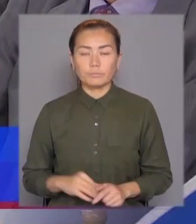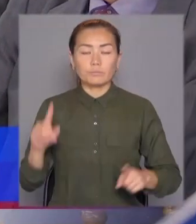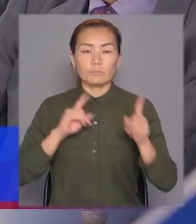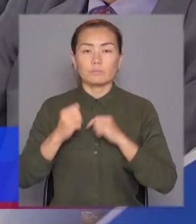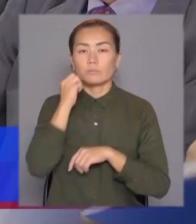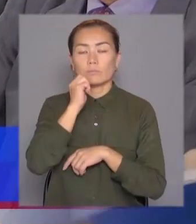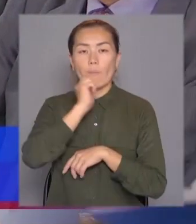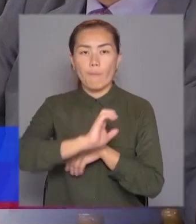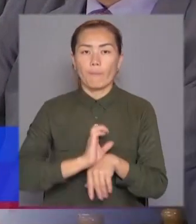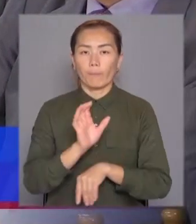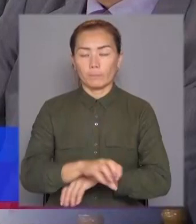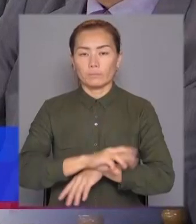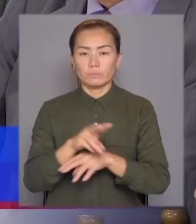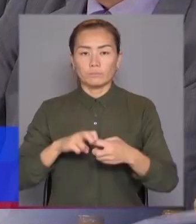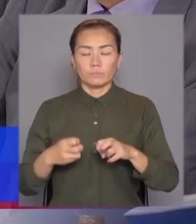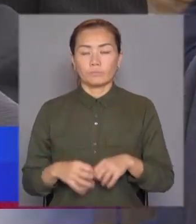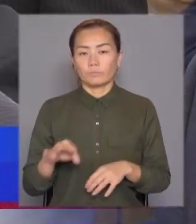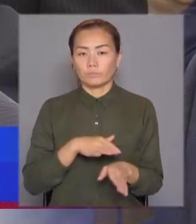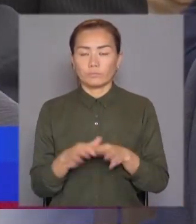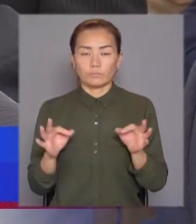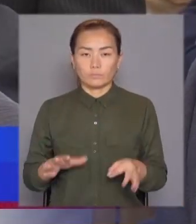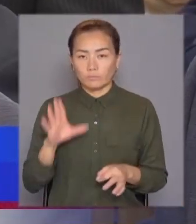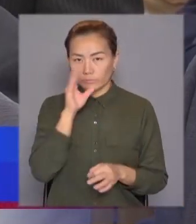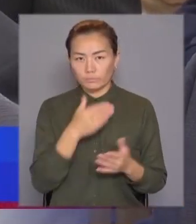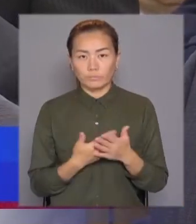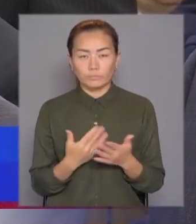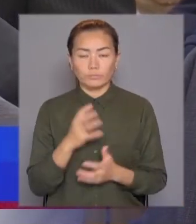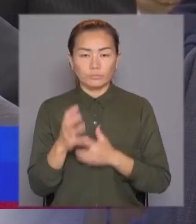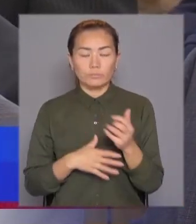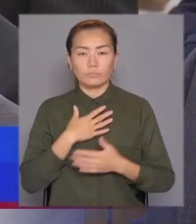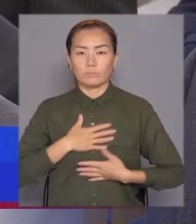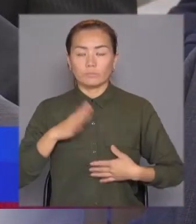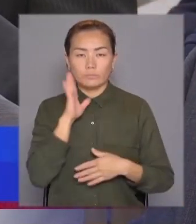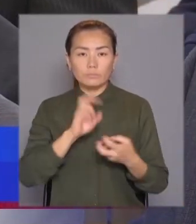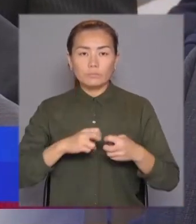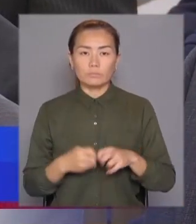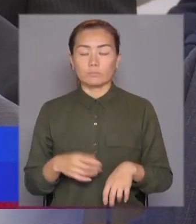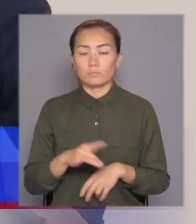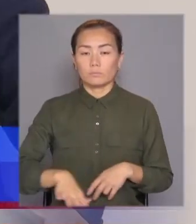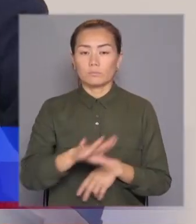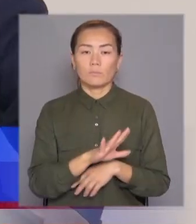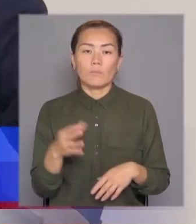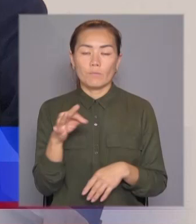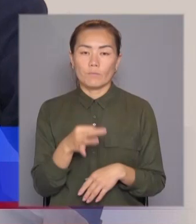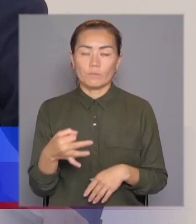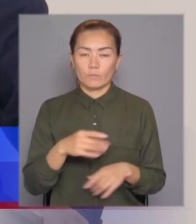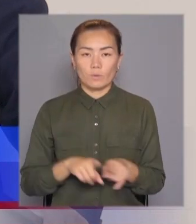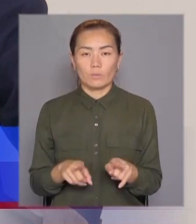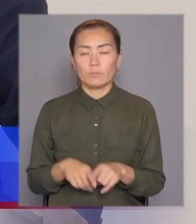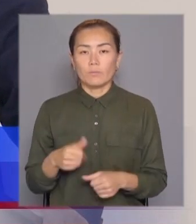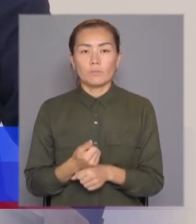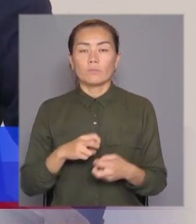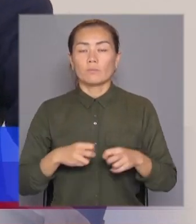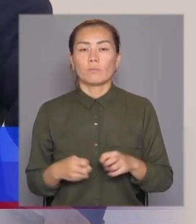Жиында ардагерлер жолдауда қамтылған мәселелер орынды деп санайды. Мәселен, жаһанды алаңдатқан су мәселесі елімізбен қатар облысымыз үшін